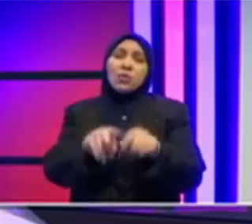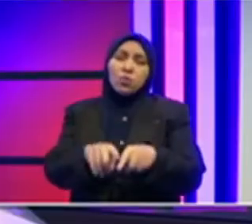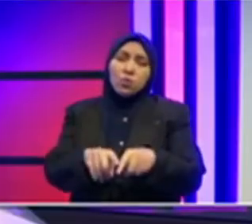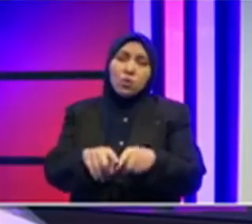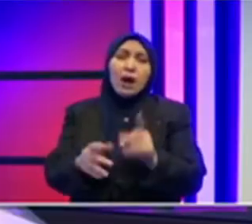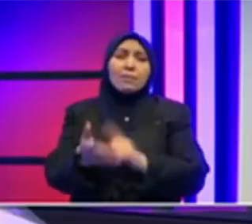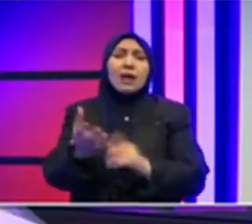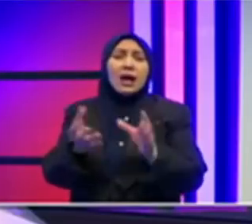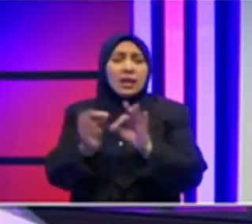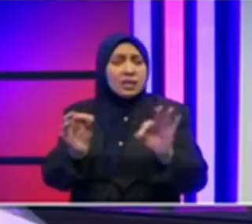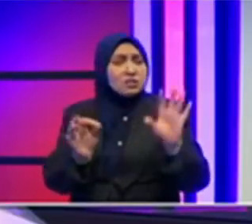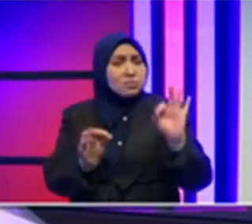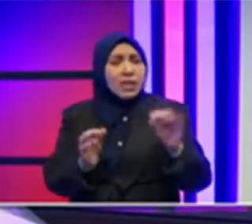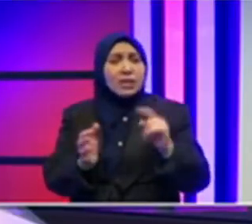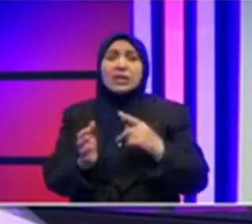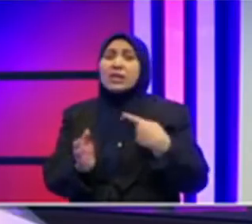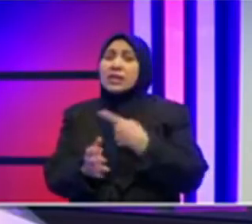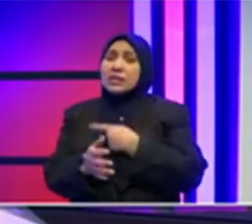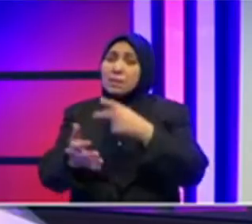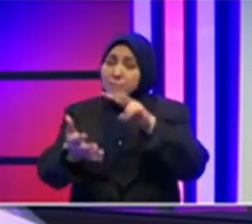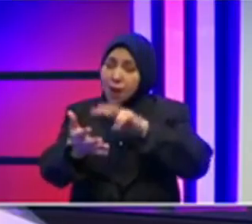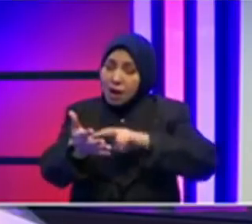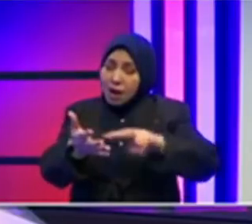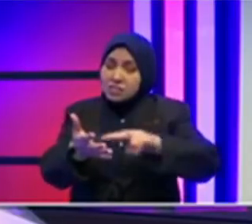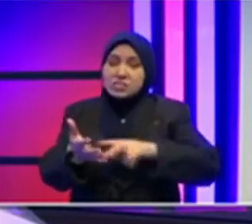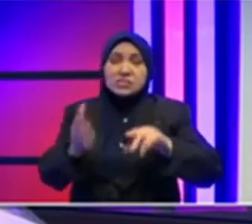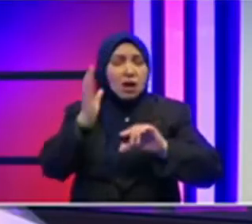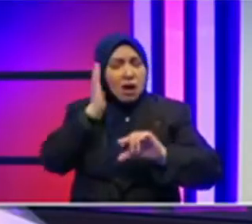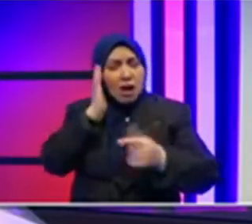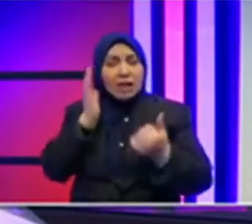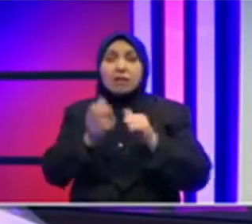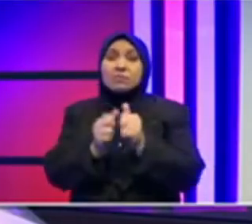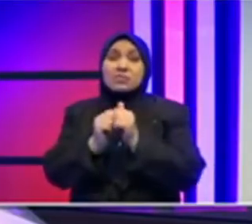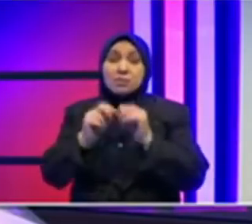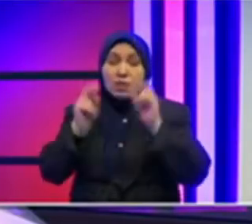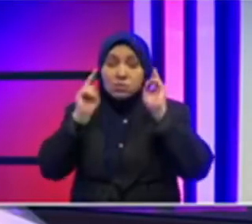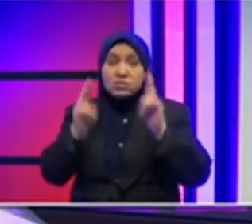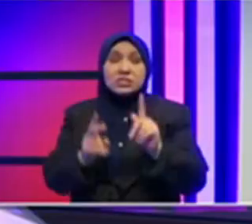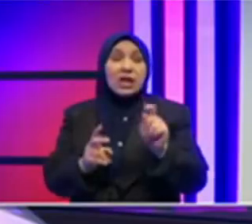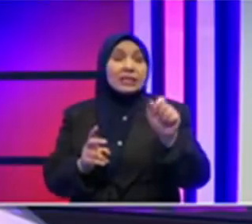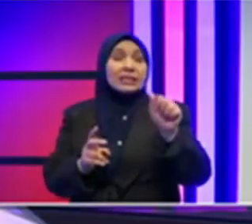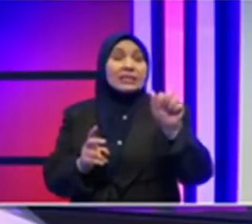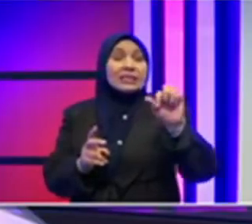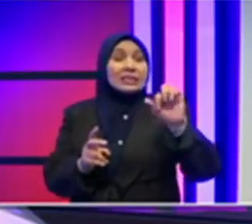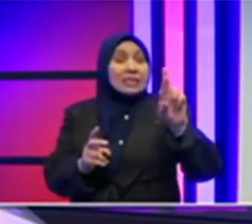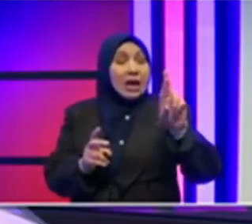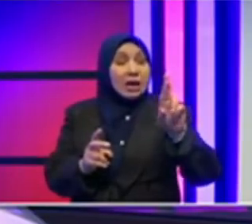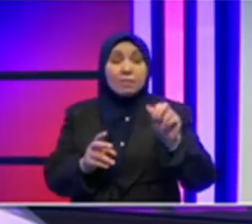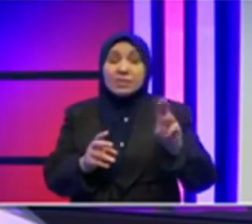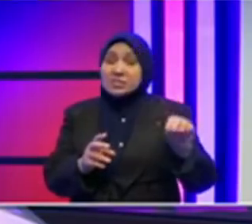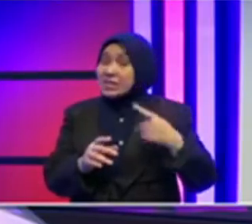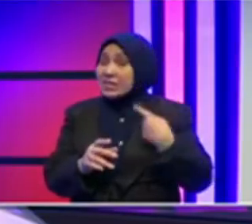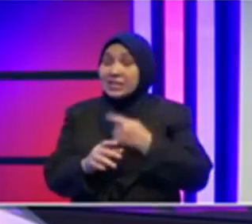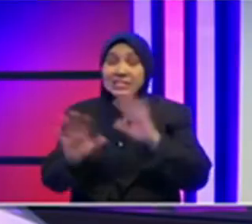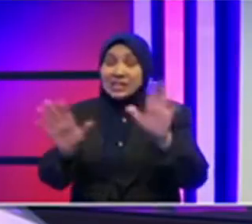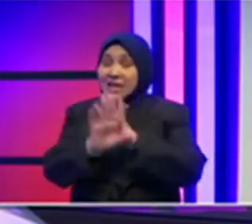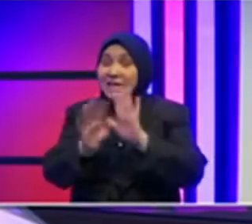Apa ayat 9 ini? Mari kita baca sekali lagi bersama Ustaz Tirmizi untuk memastikan kita jangan jadi